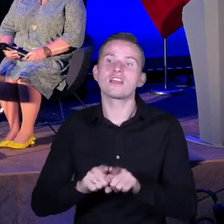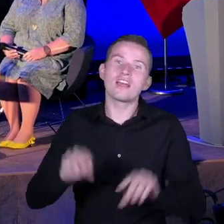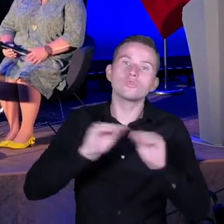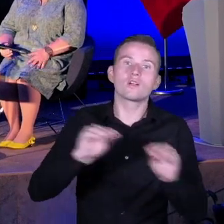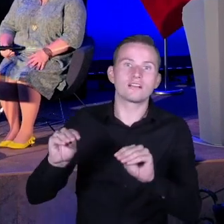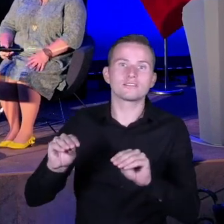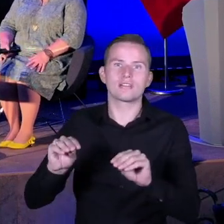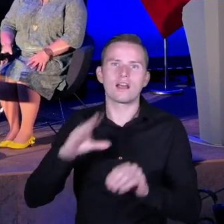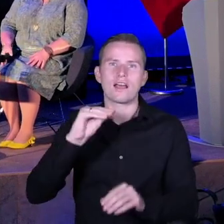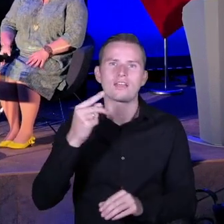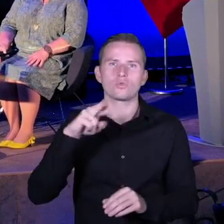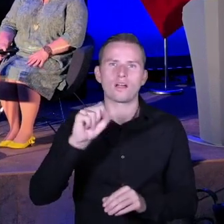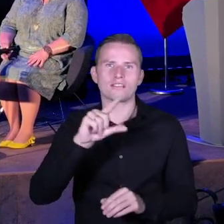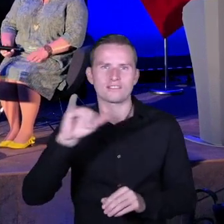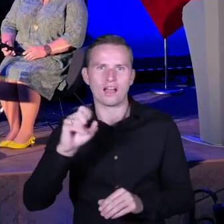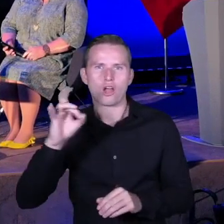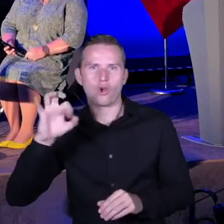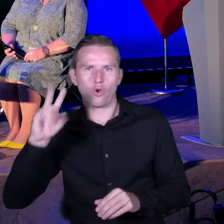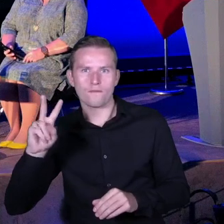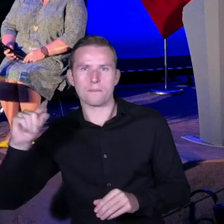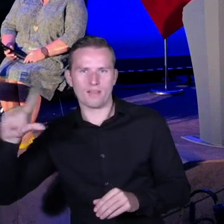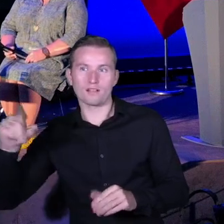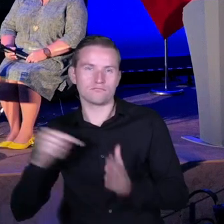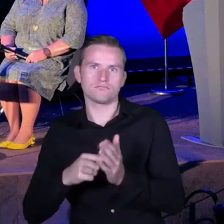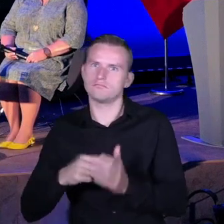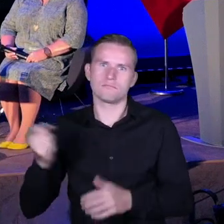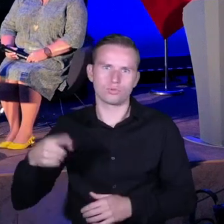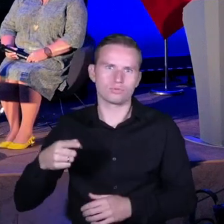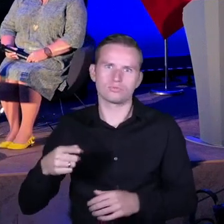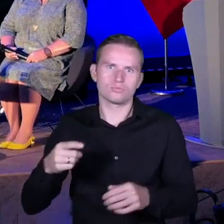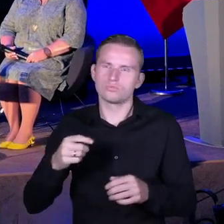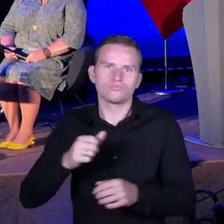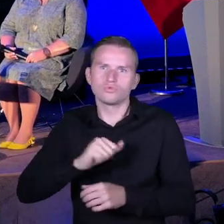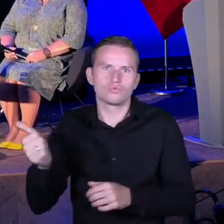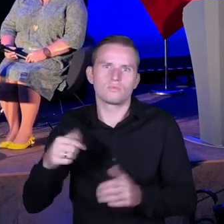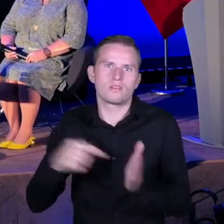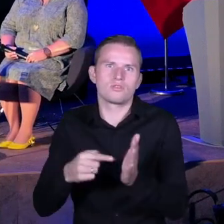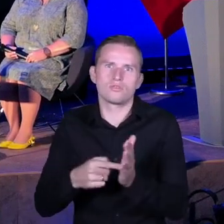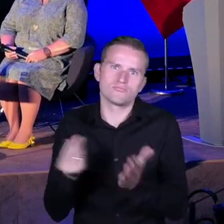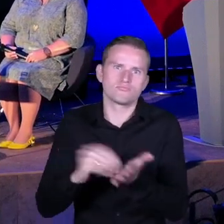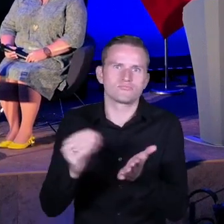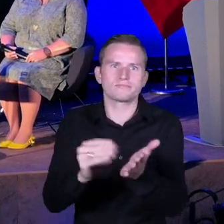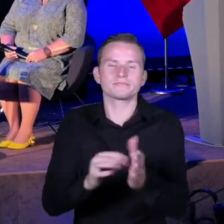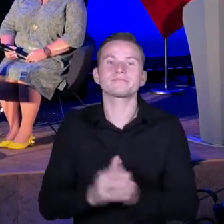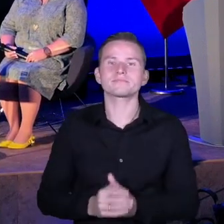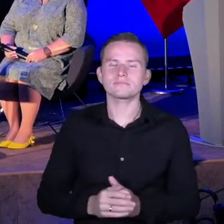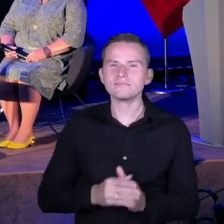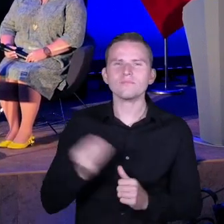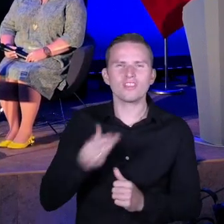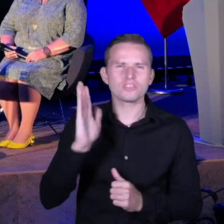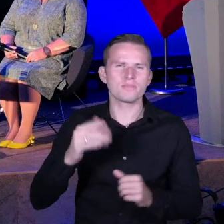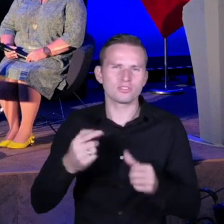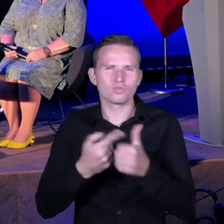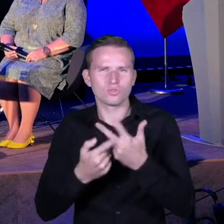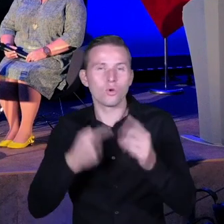edukacja.gov.pl. Super. Padły gratulacje dla dyrektorów i dyrektorek, pod które się oczywiście podłączam. Jeszcze niejednokrotnie będziemy dzisiaj o tym mówili.